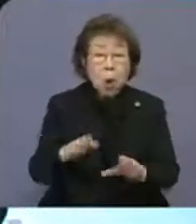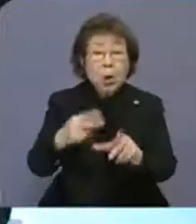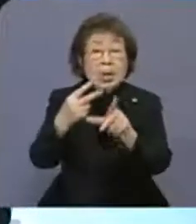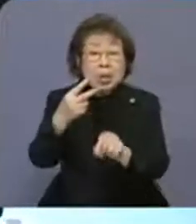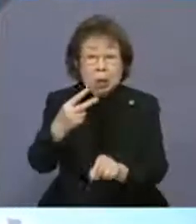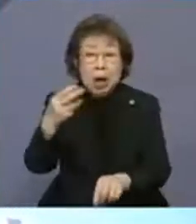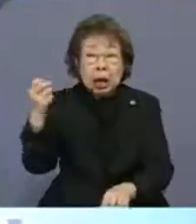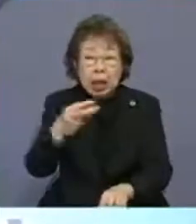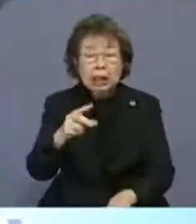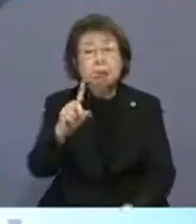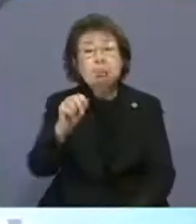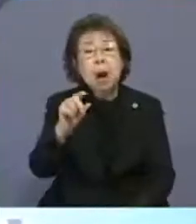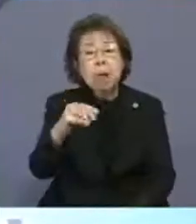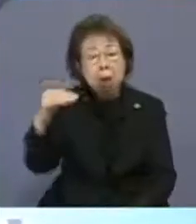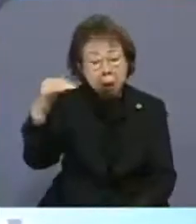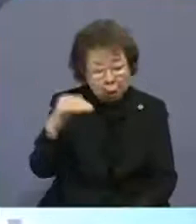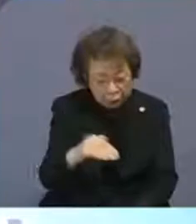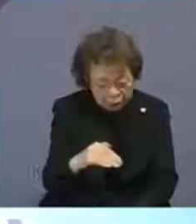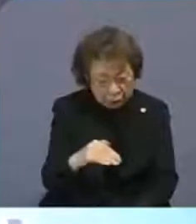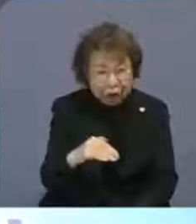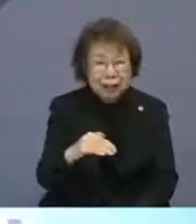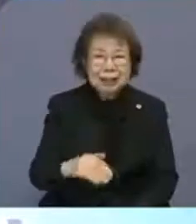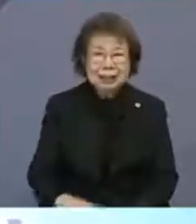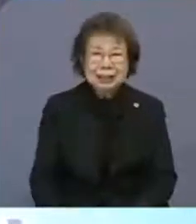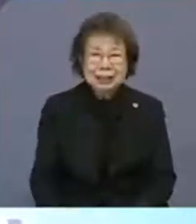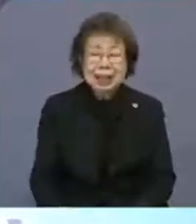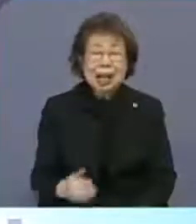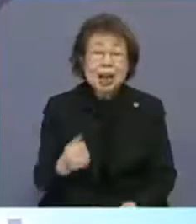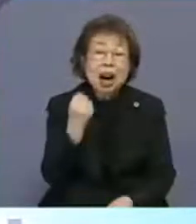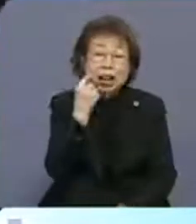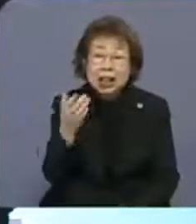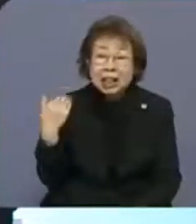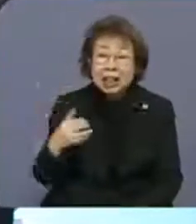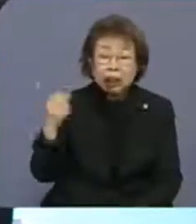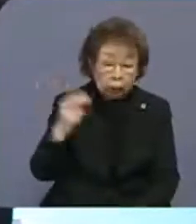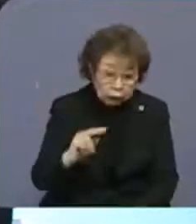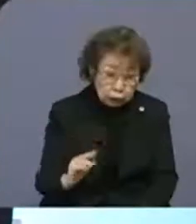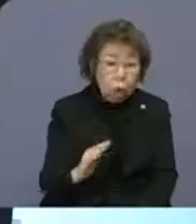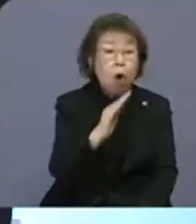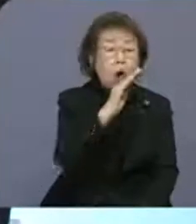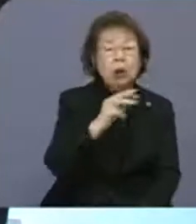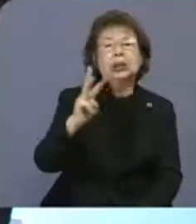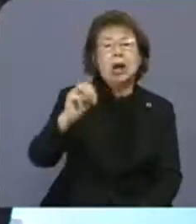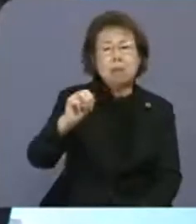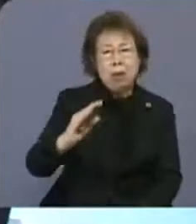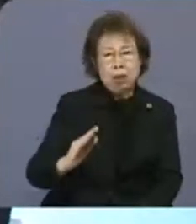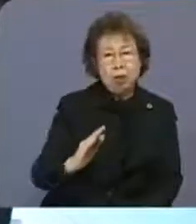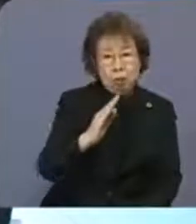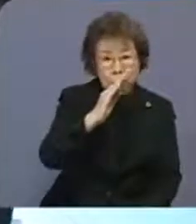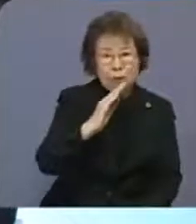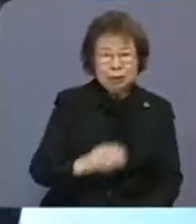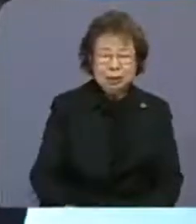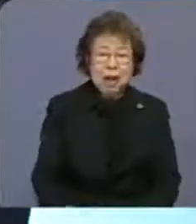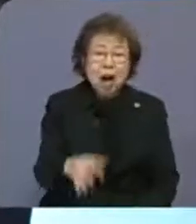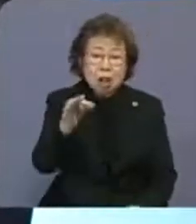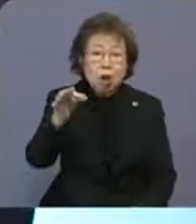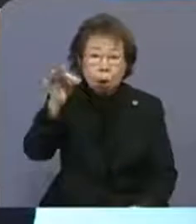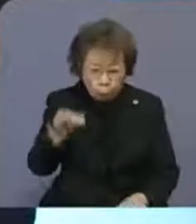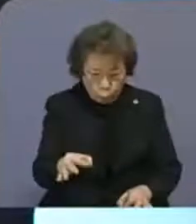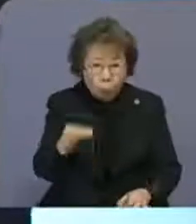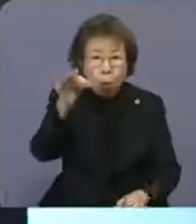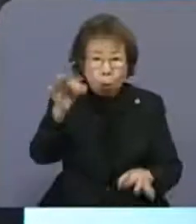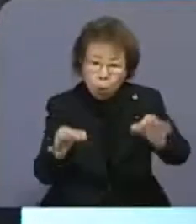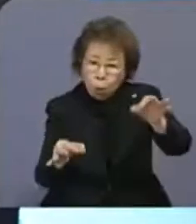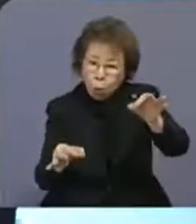6월엔 만원대 까지 떨어졌다가 지난 달에 다시 3만원대로 올랐습니다 가격 넓히기 가